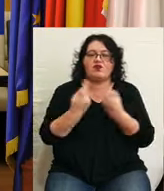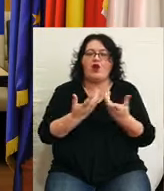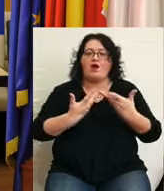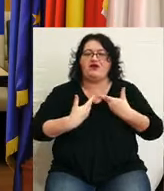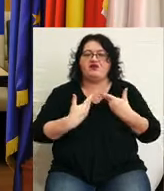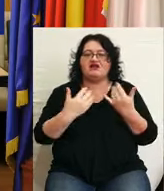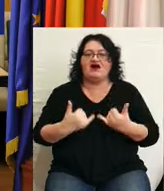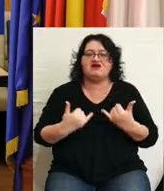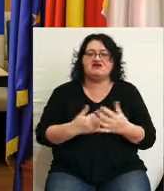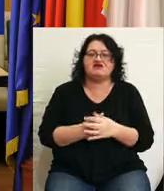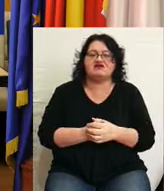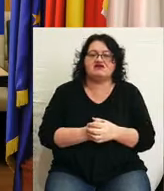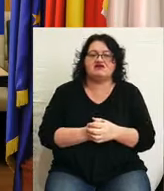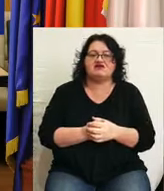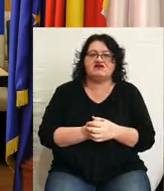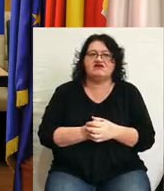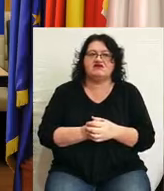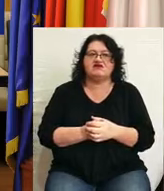în astăzi,